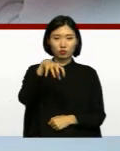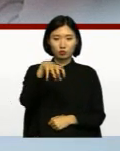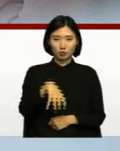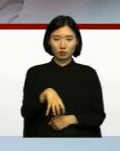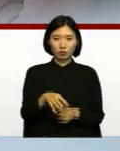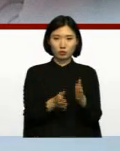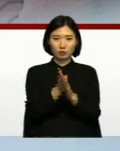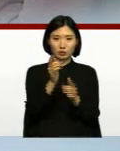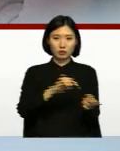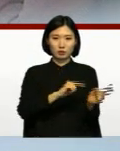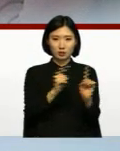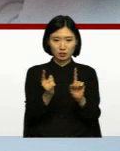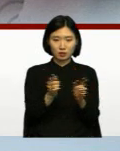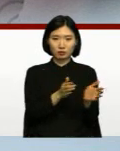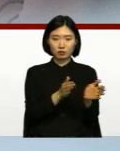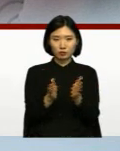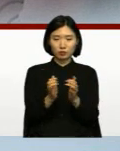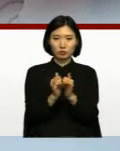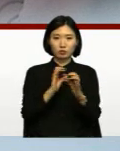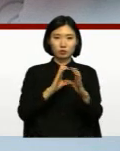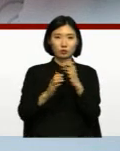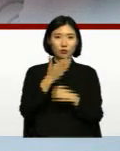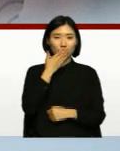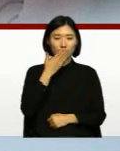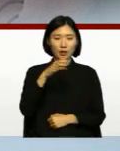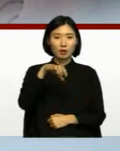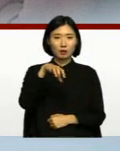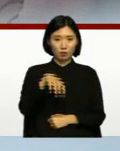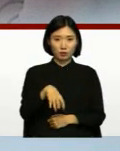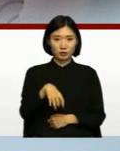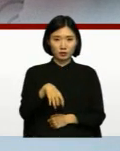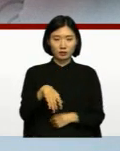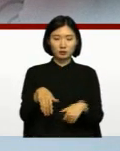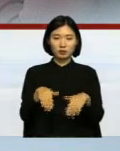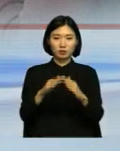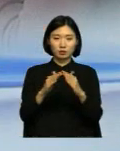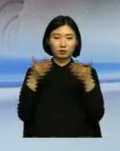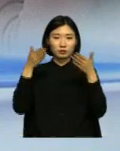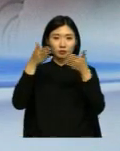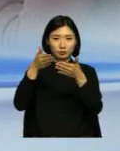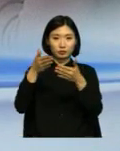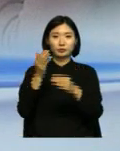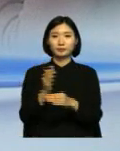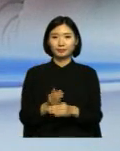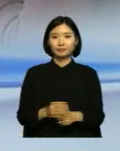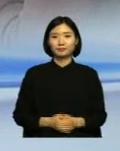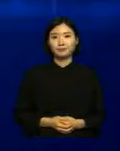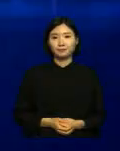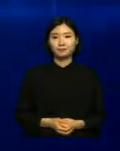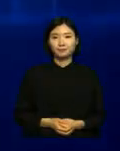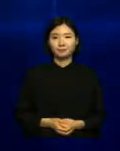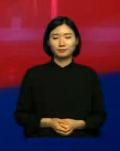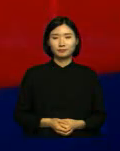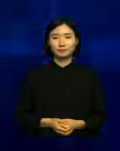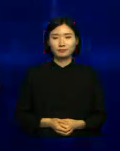사업을 준비하며 주민들이 소통할 수 있는 자립공간을 만들어 주목받고 있습니다. 보도에 전진아 기자입니다.